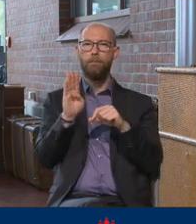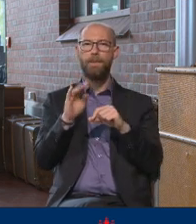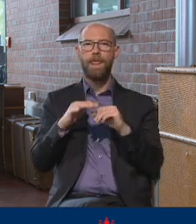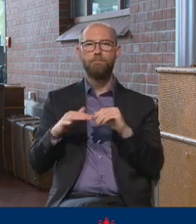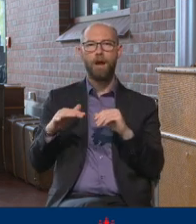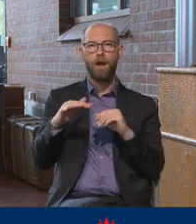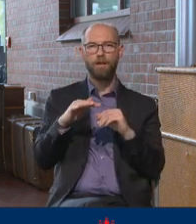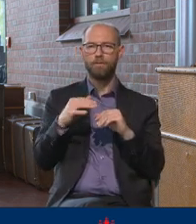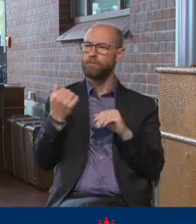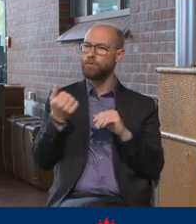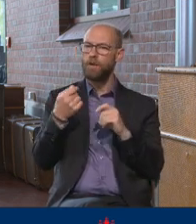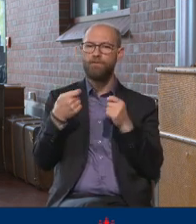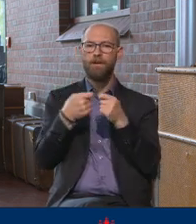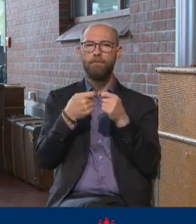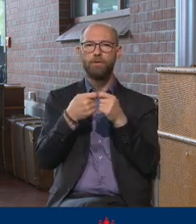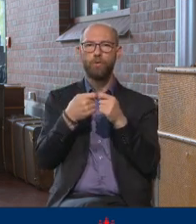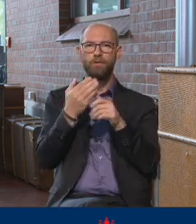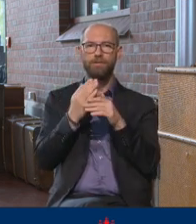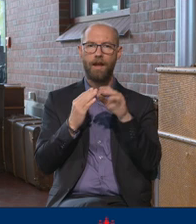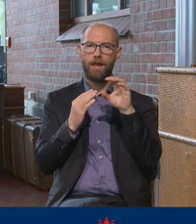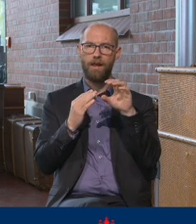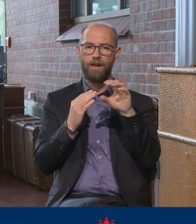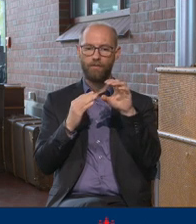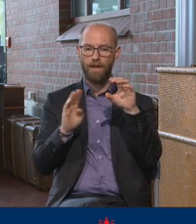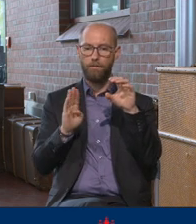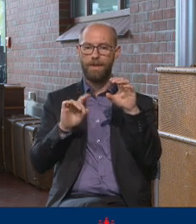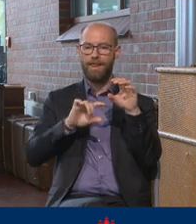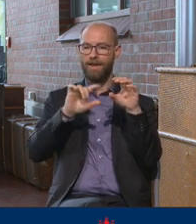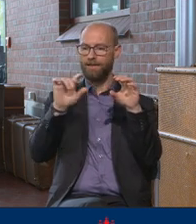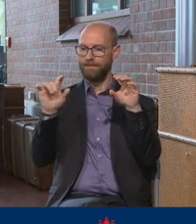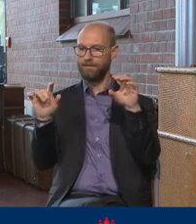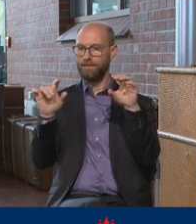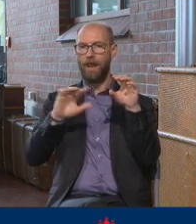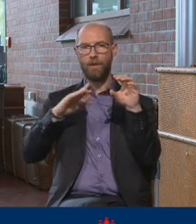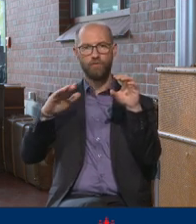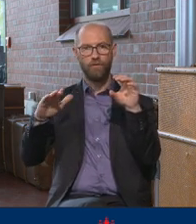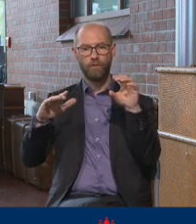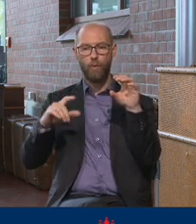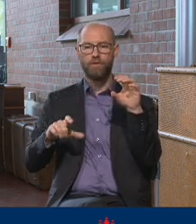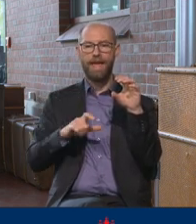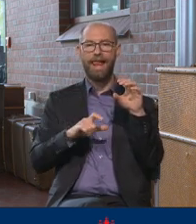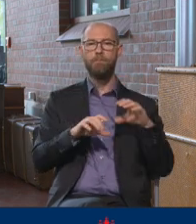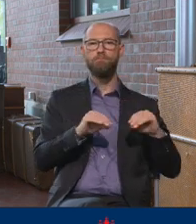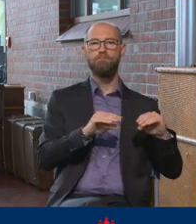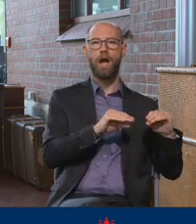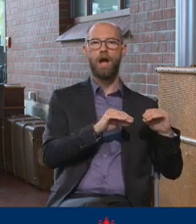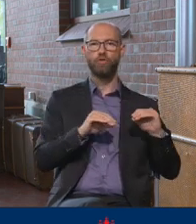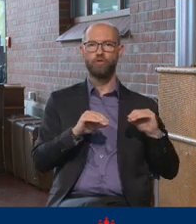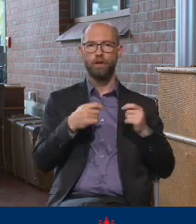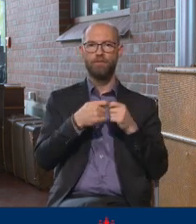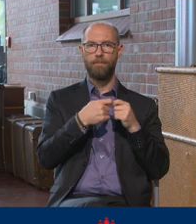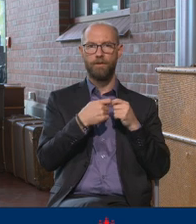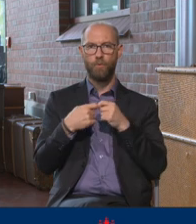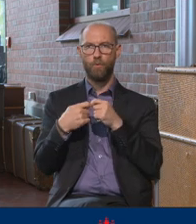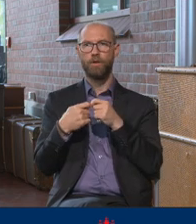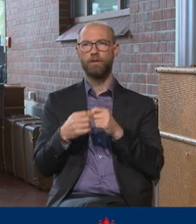verbindungsstück ist zwischen der landschafts achse der wille und der landschafts achse der elbmarschen wenn man dieses